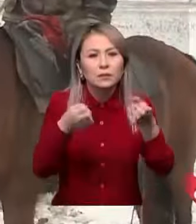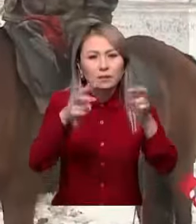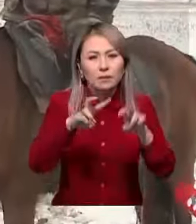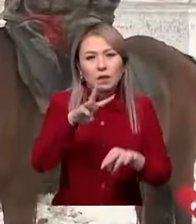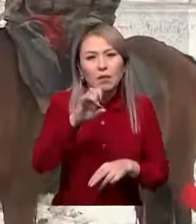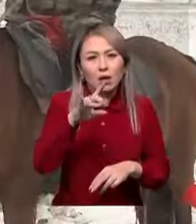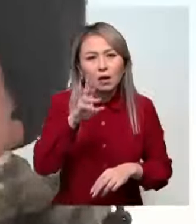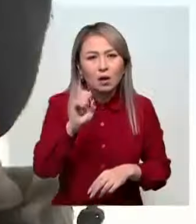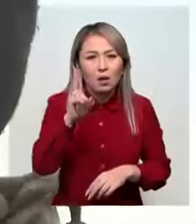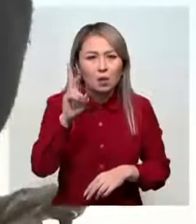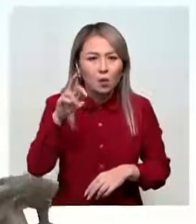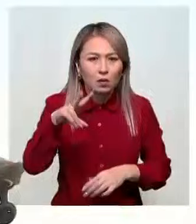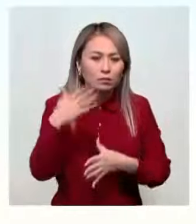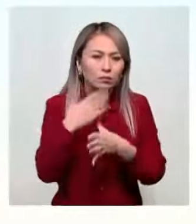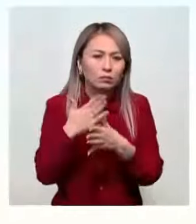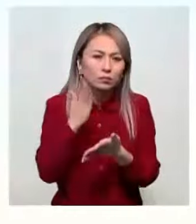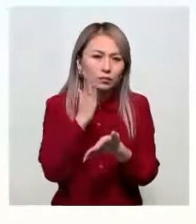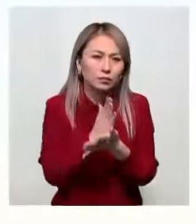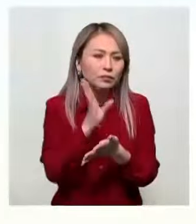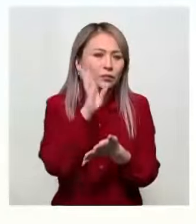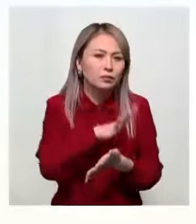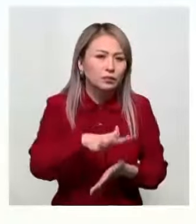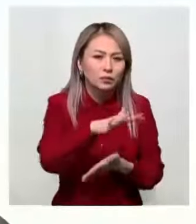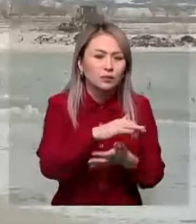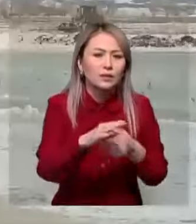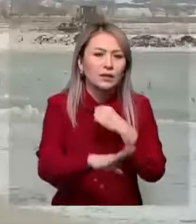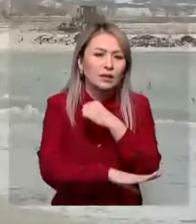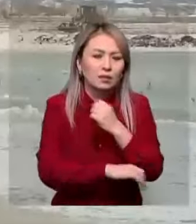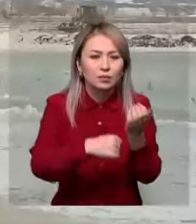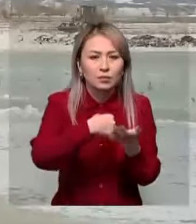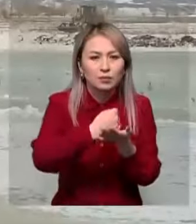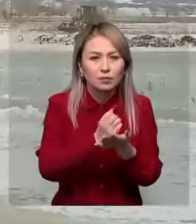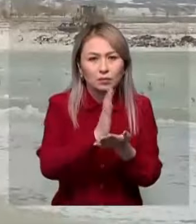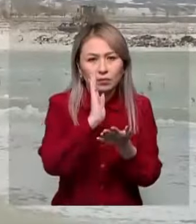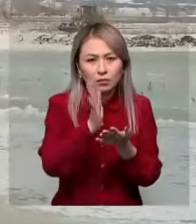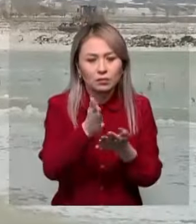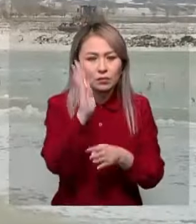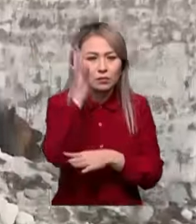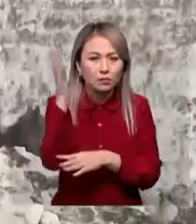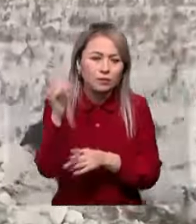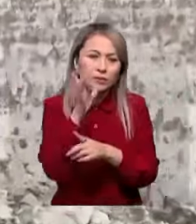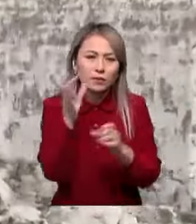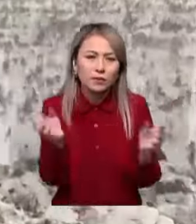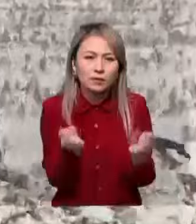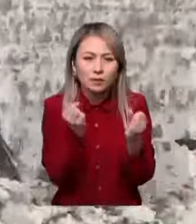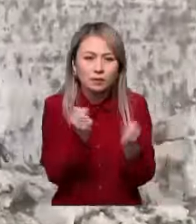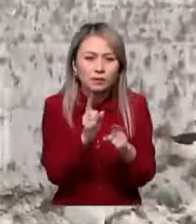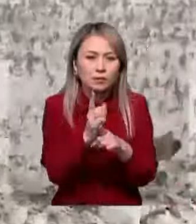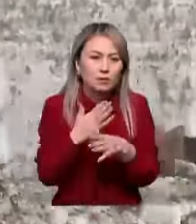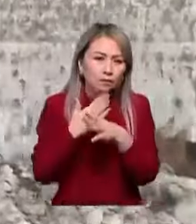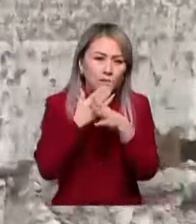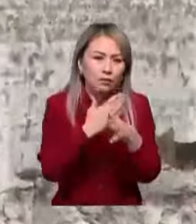Марқакөл орман шаруашылығынан көмек сұрап отыр. Қаңқасы ағашпен бекітілген бөгет жасамақшы. Орманшыларда қысылтаяң кезде қол ұшын